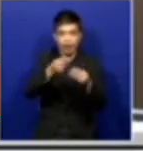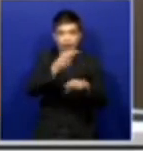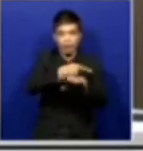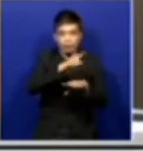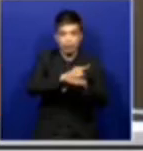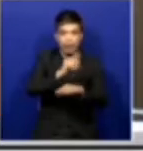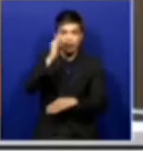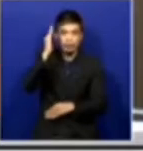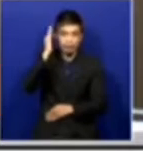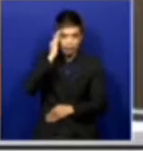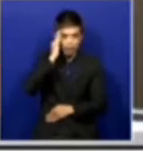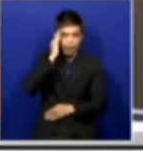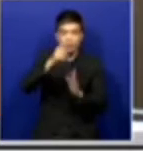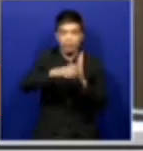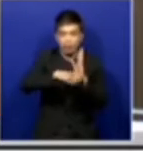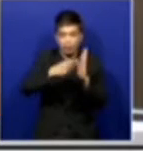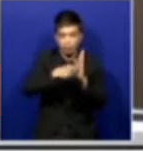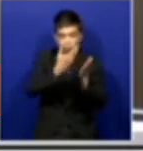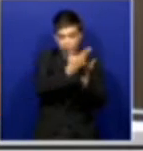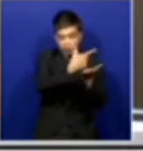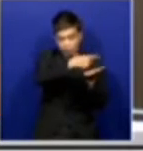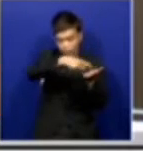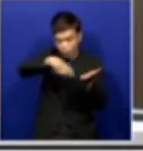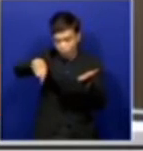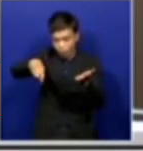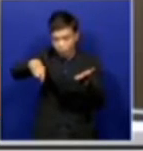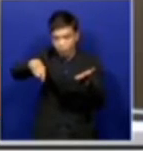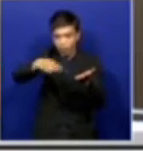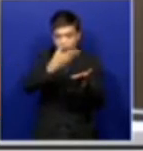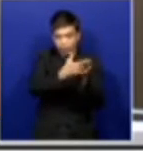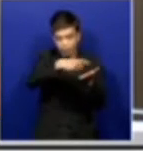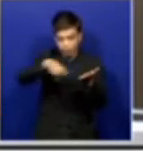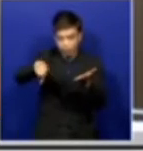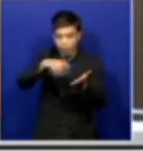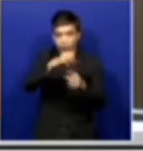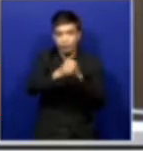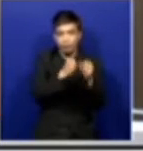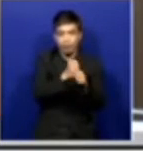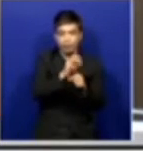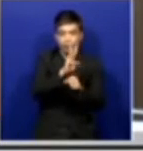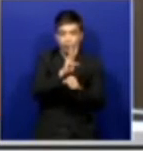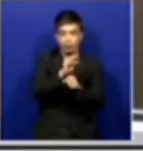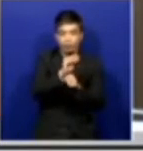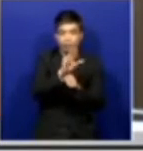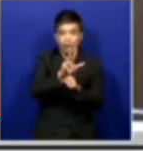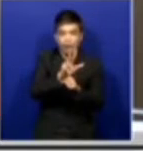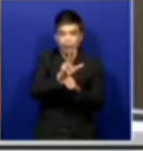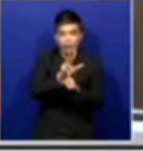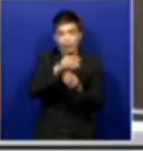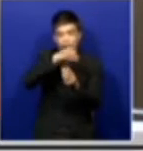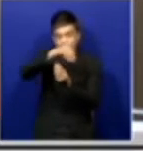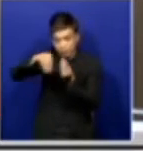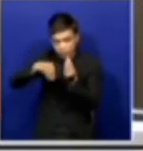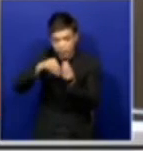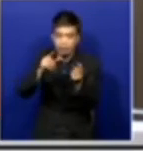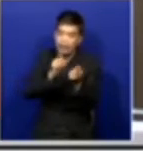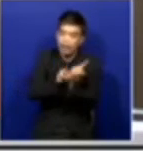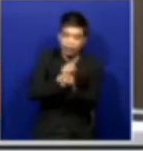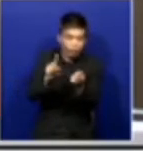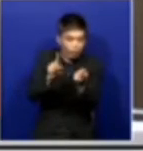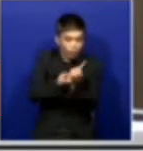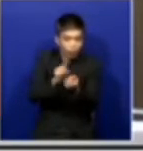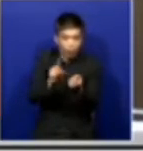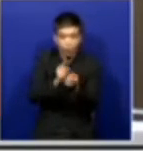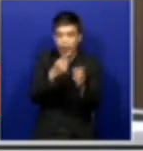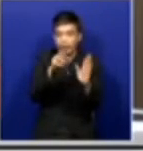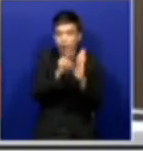ตุผลความจำเป็นในการโอนงบประมาณรายจ่ายปี63เนี่ยนะฮะไม่ว่าในทางเศรษฐกิจหรือสังคมหรือในด้านข้อกฎหม